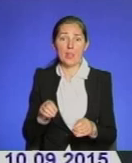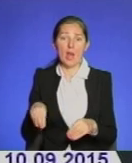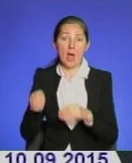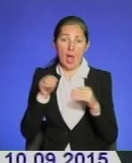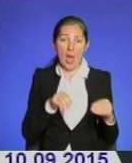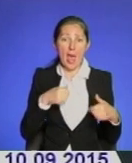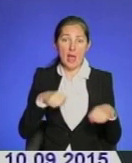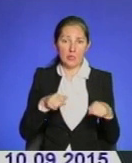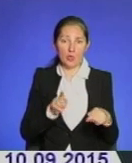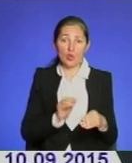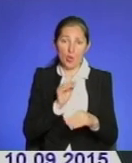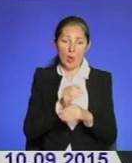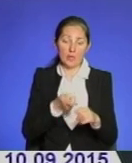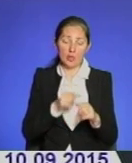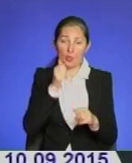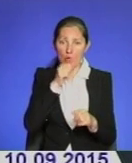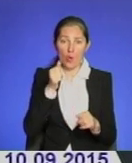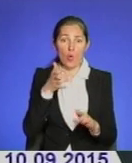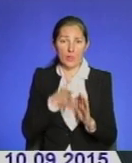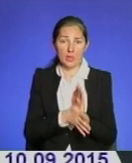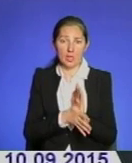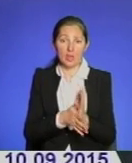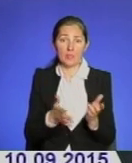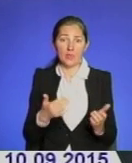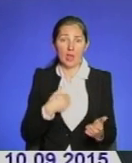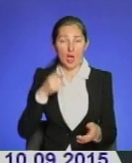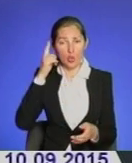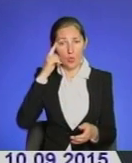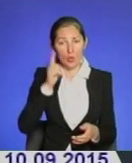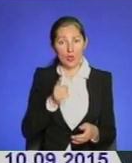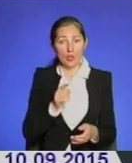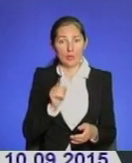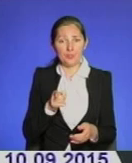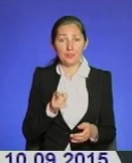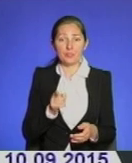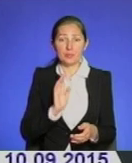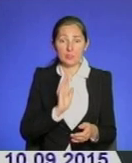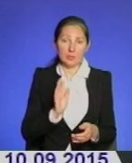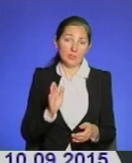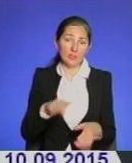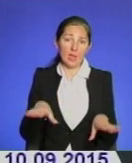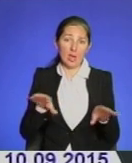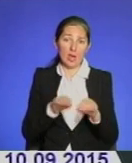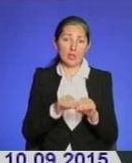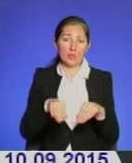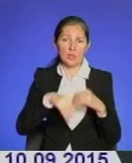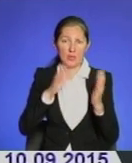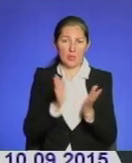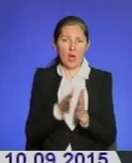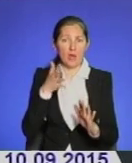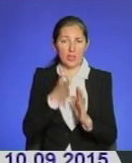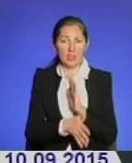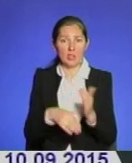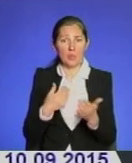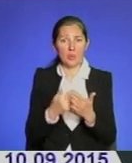не додає нам витрати. І я думаю, що він стане разом з загальними всіма витратами десь в